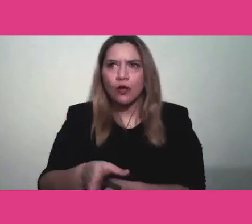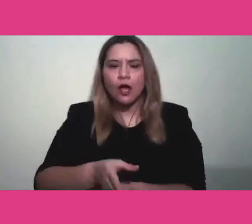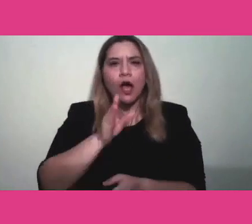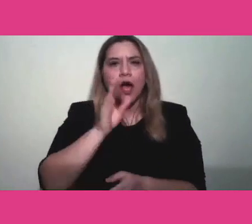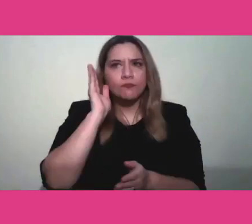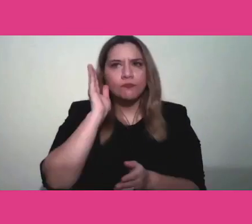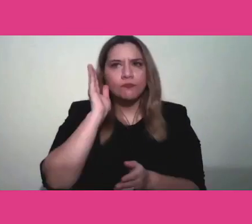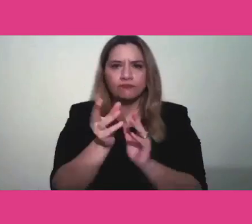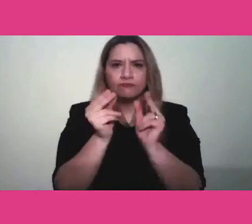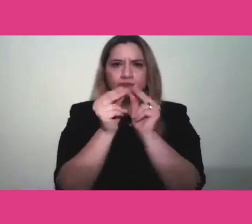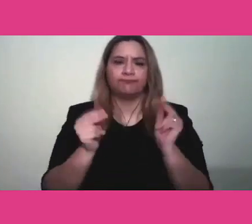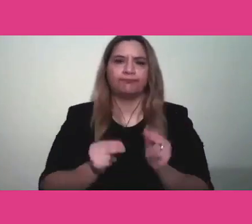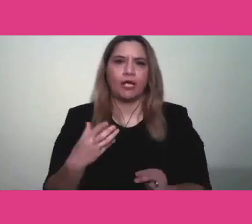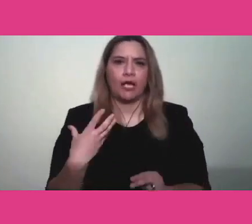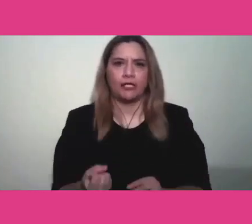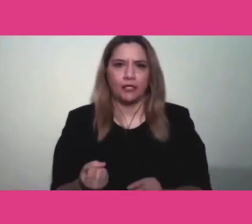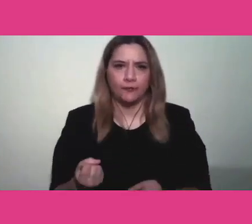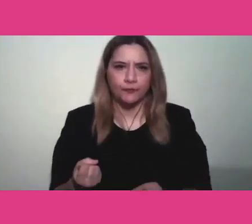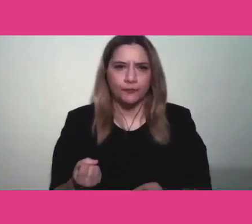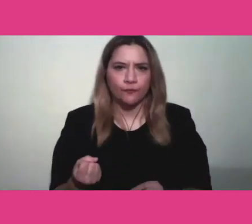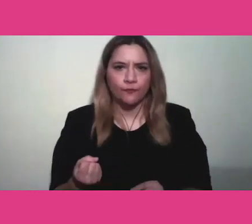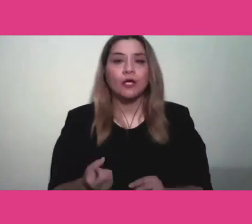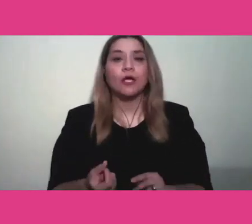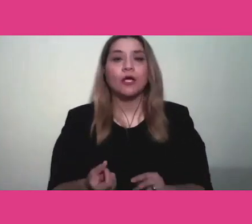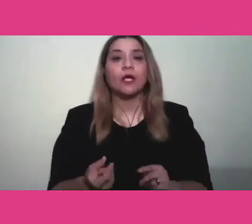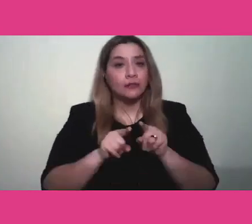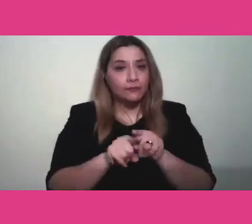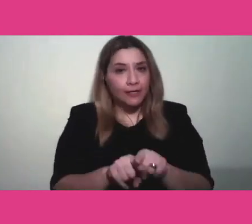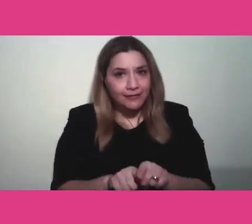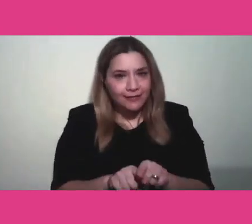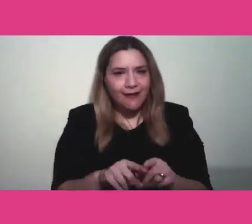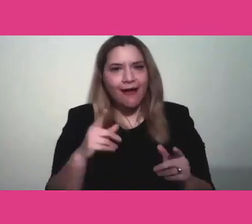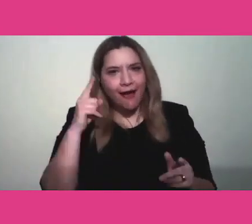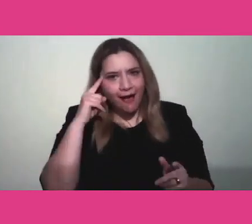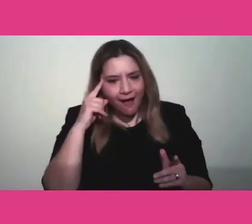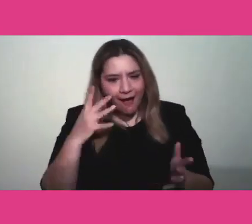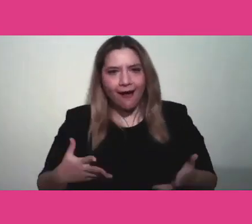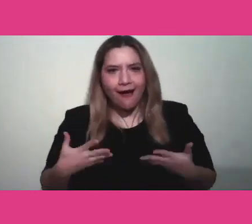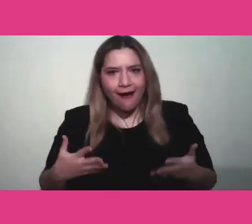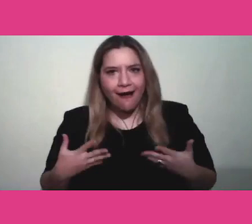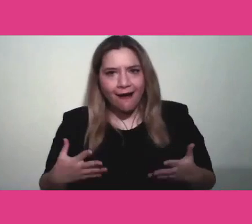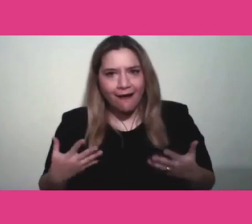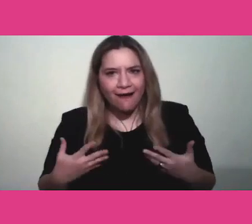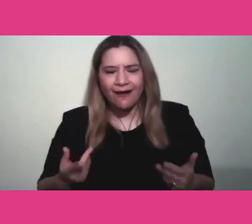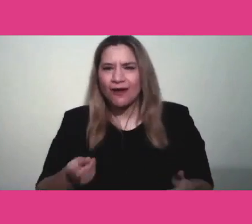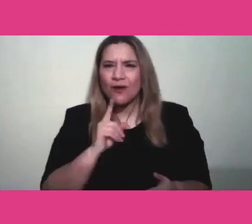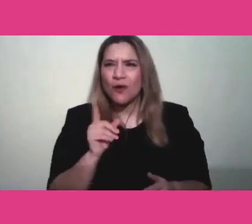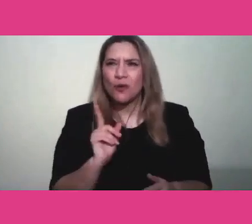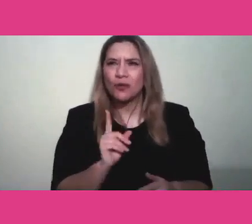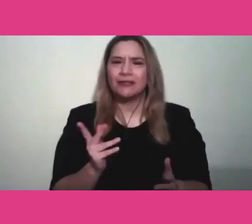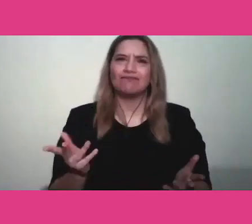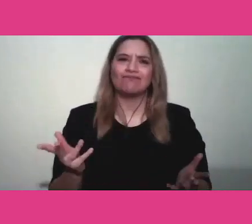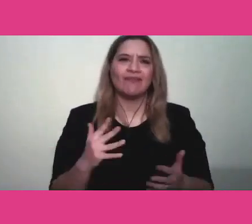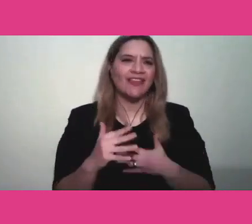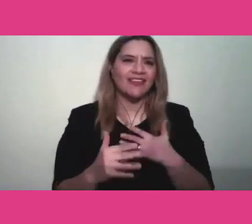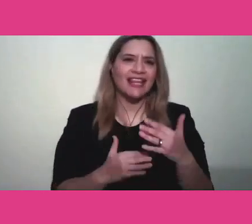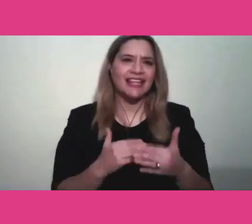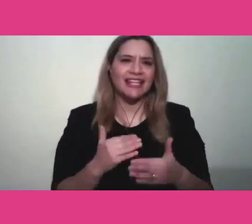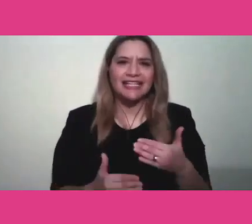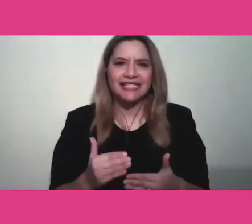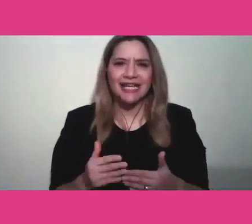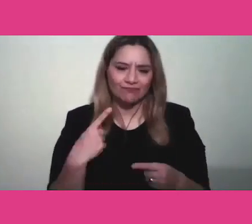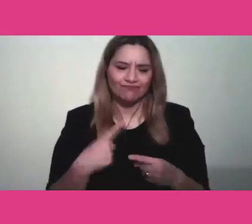φορά, και παράλληλα να τους δίνουν χαρά και να μην είναι μια διαδικασία η οποία είναι